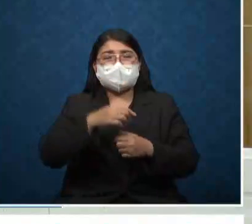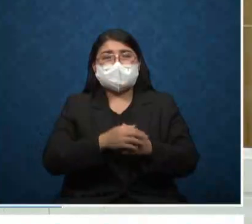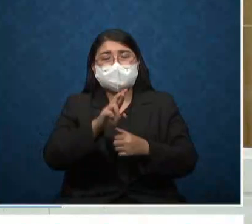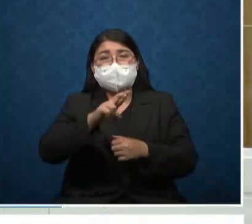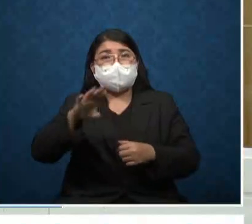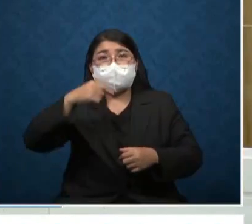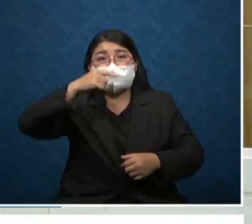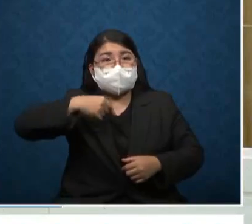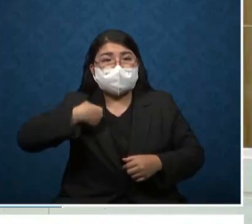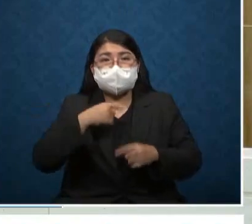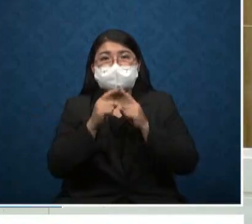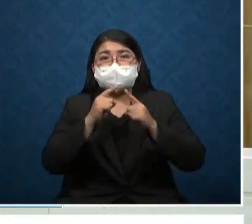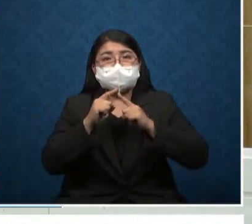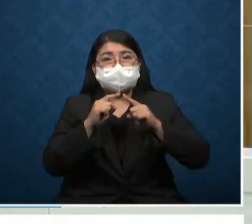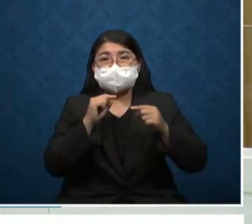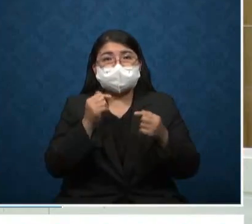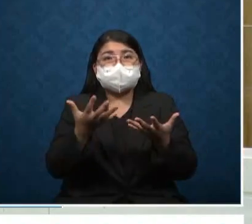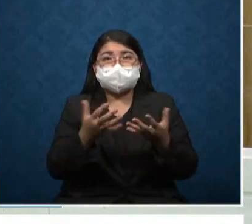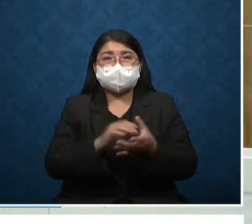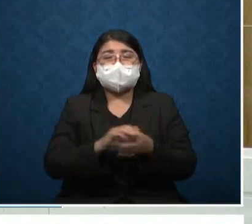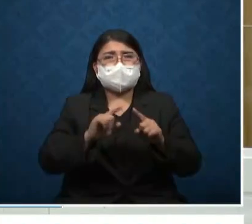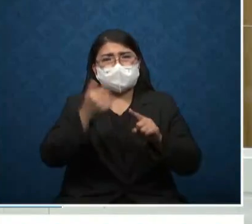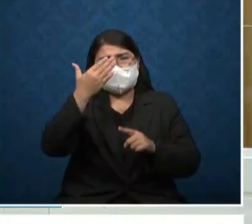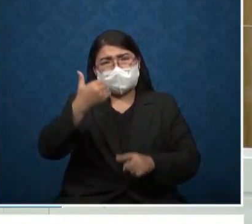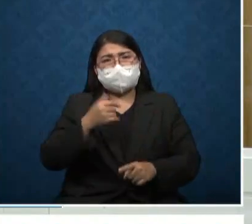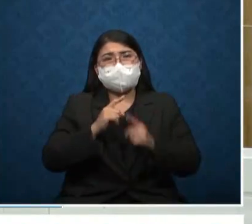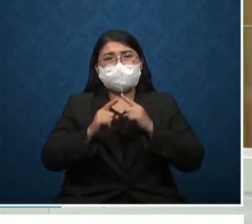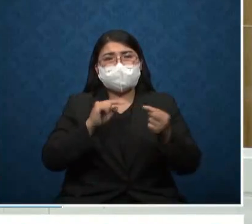านชิ้นนี้จะไมไดพูดถงถามว soi มาจะพูถ ก.สอน.